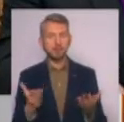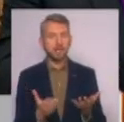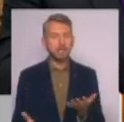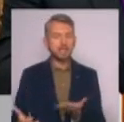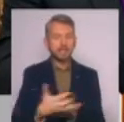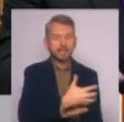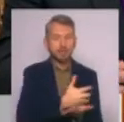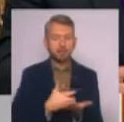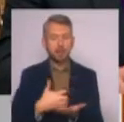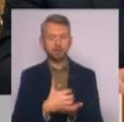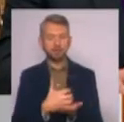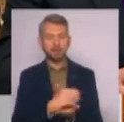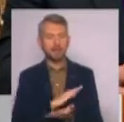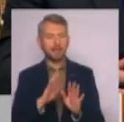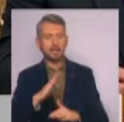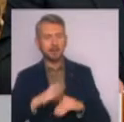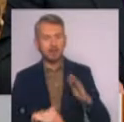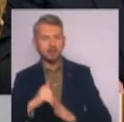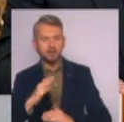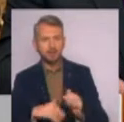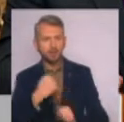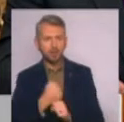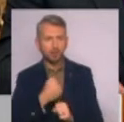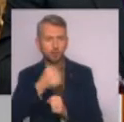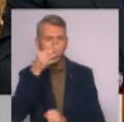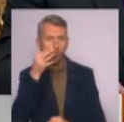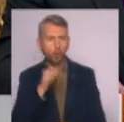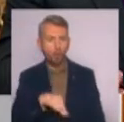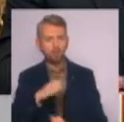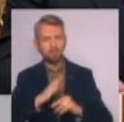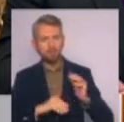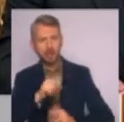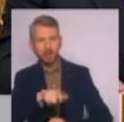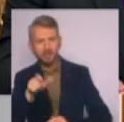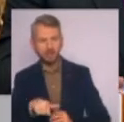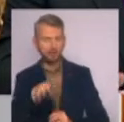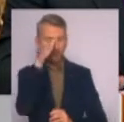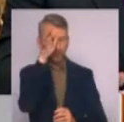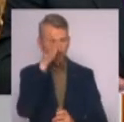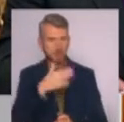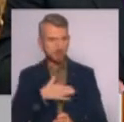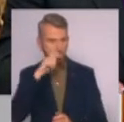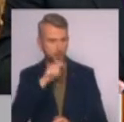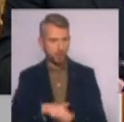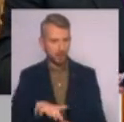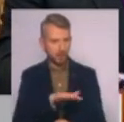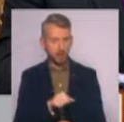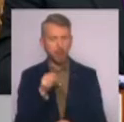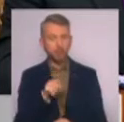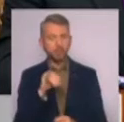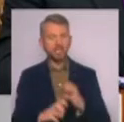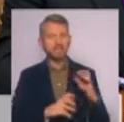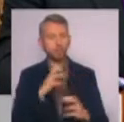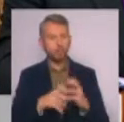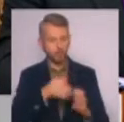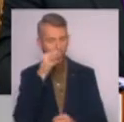не тільки практичні доробки практиків і вчених нашої України, а тут і світовий